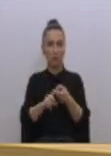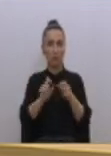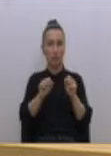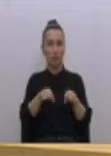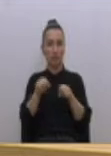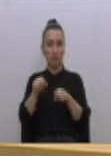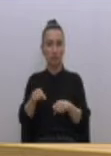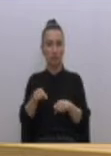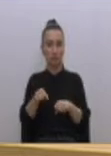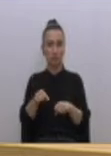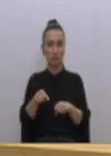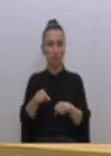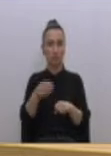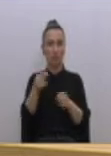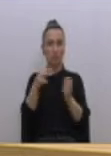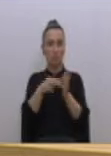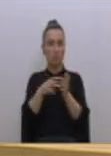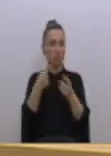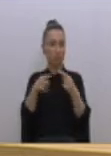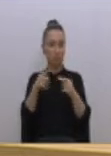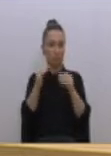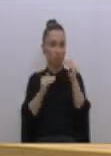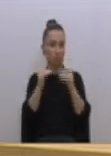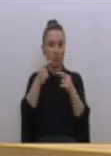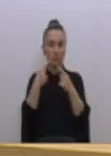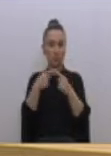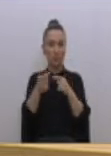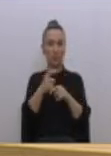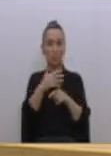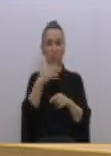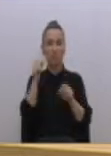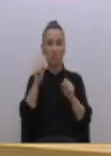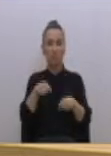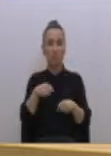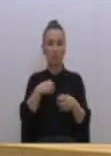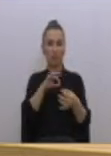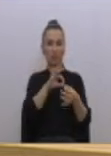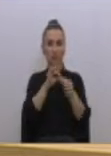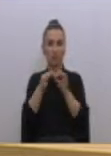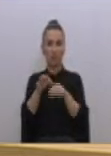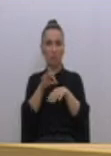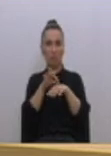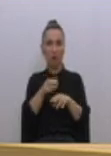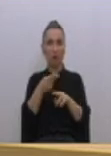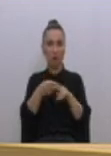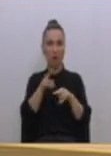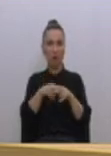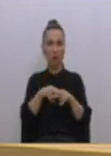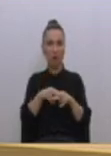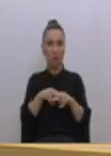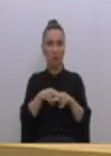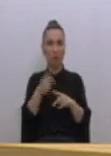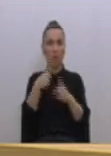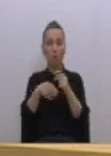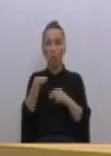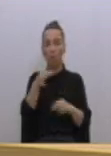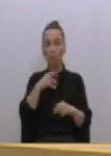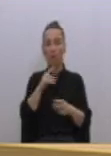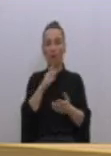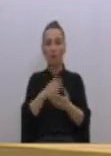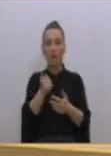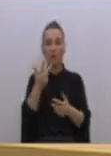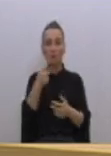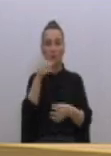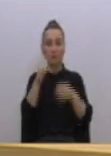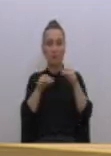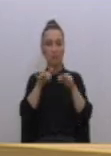საშუალებები გას ბალანსზე, შეუსაბამობა და ძალიან ბევრია, შეგვიძლია ასე ვთქვა დეტალურად გავიაროთ. ამიტომ უკუგება რა არის რამდენი სისხლის